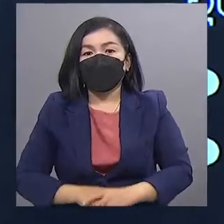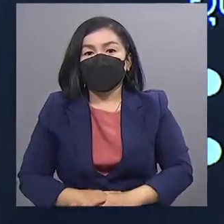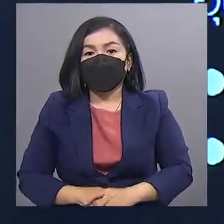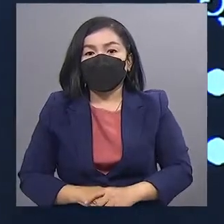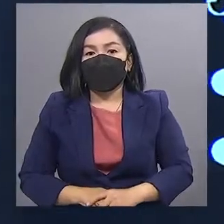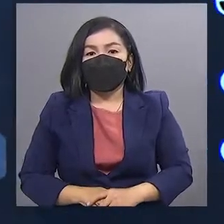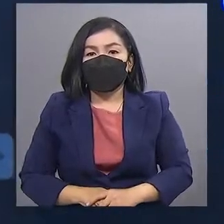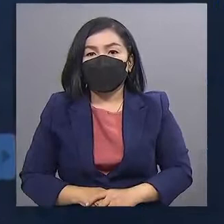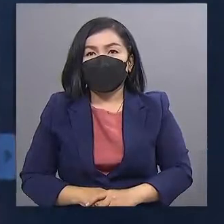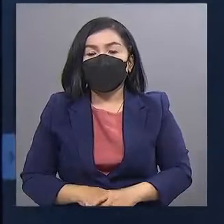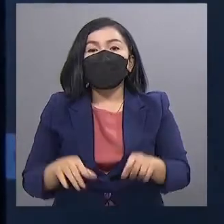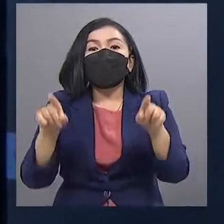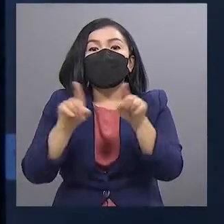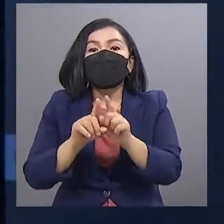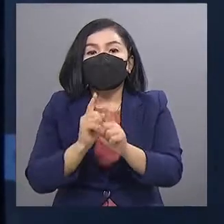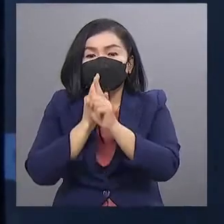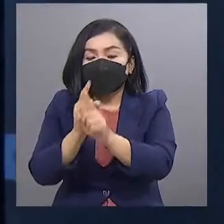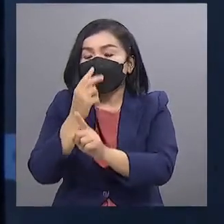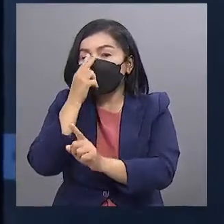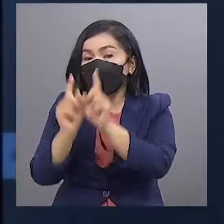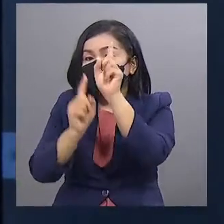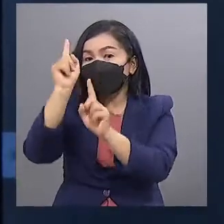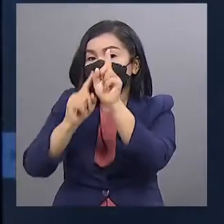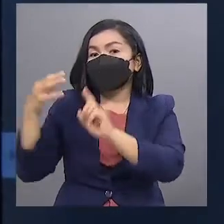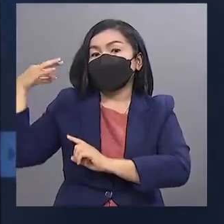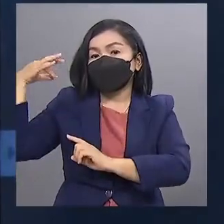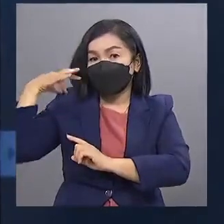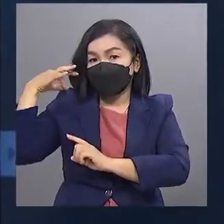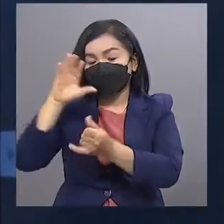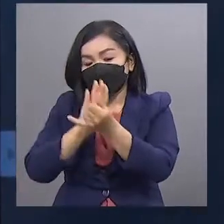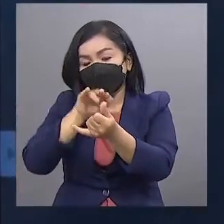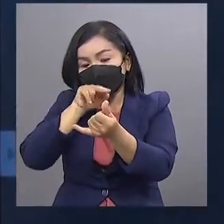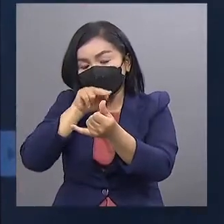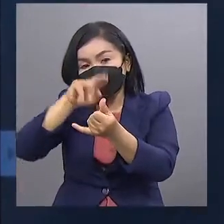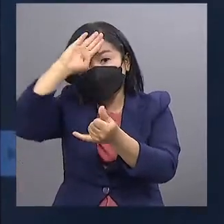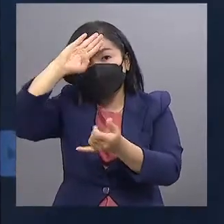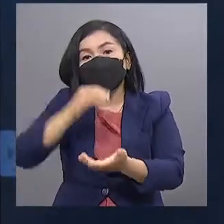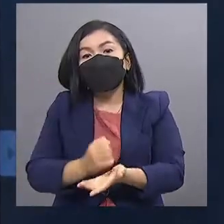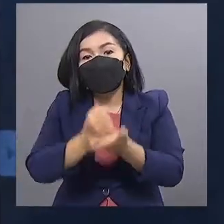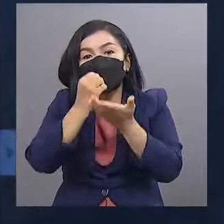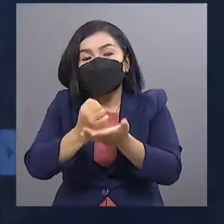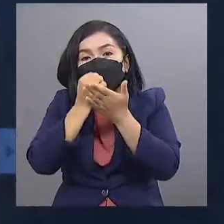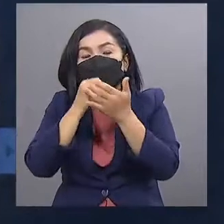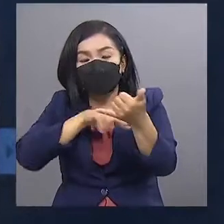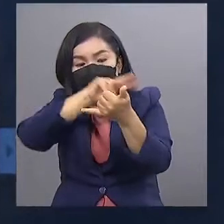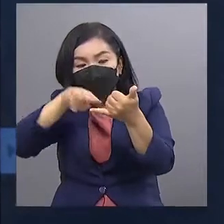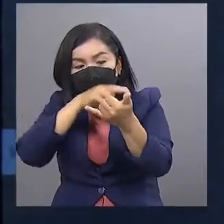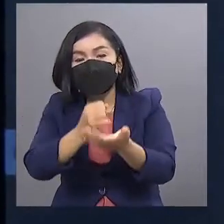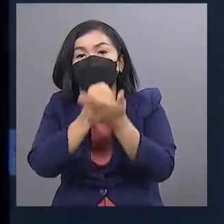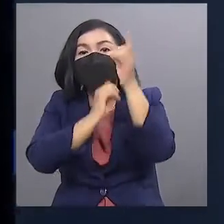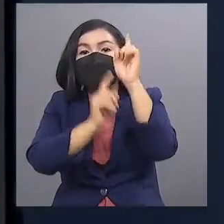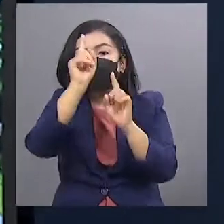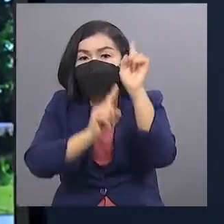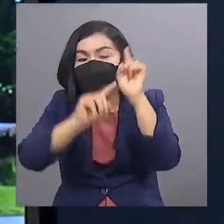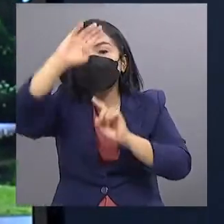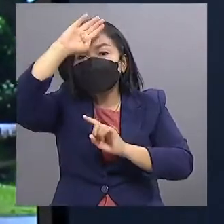หนึใกตดตามอาการ thiPPite team อาสาทีมพยาบาลอาสา เขาช่วยเช็คสถานรางกายของผู้ป่วยที่หลายคนอาจะไม่รู้ก็